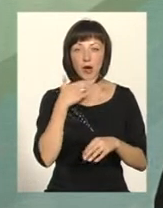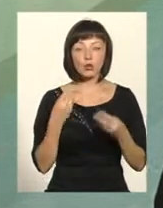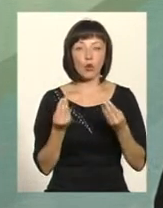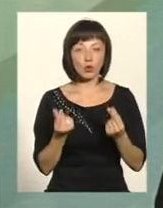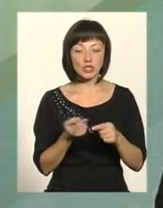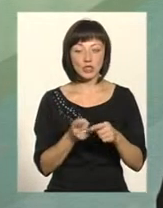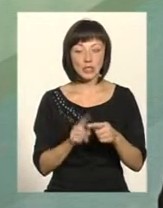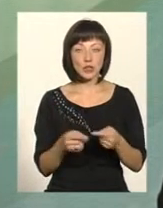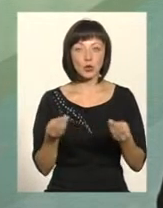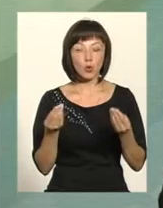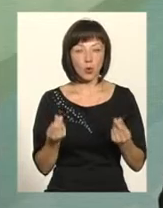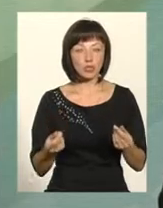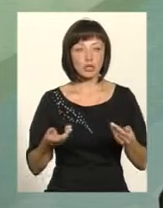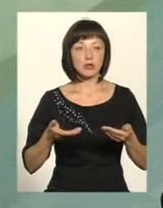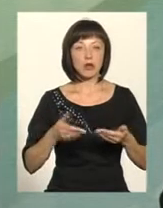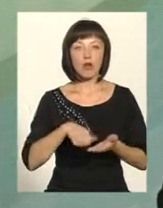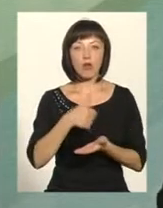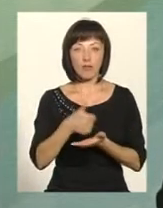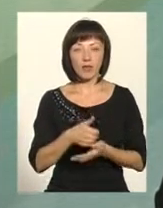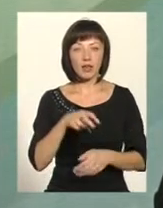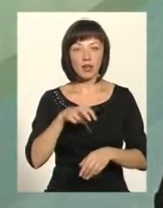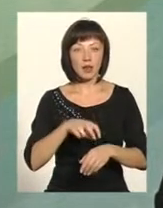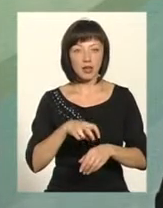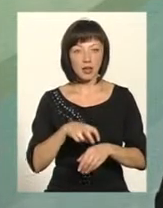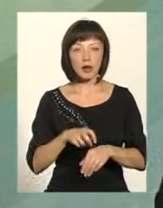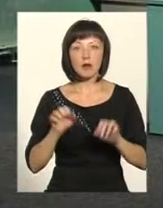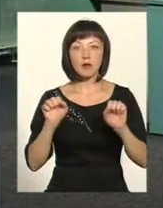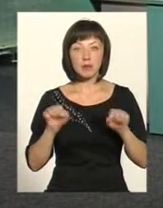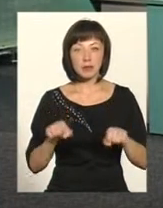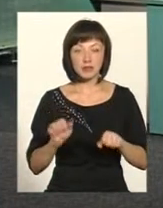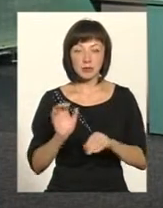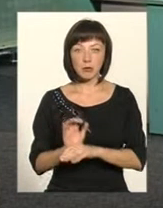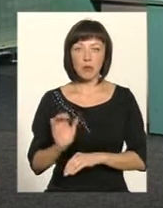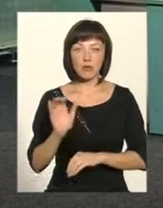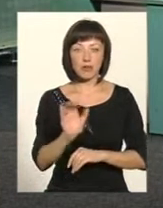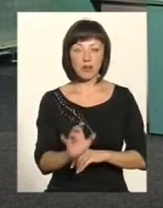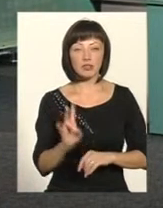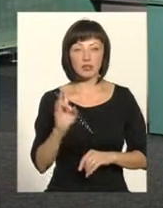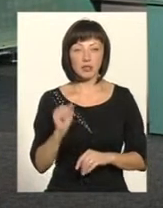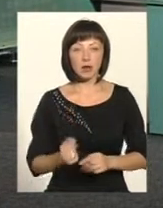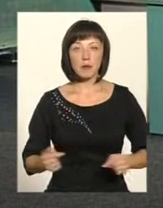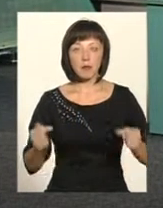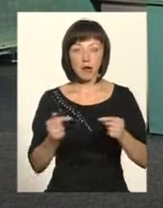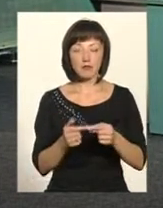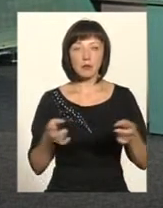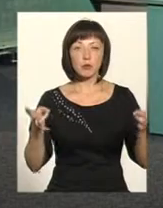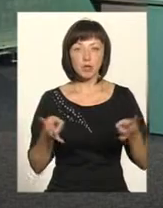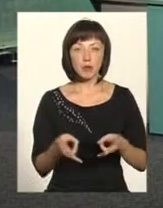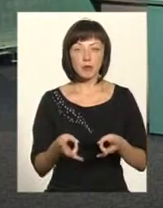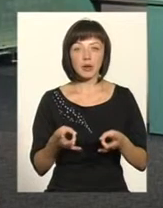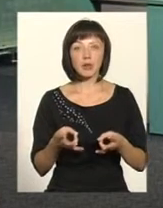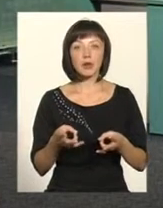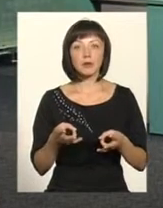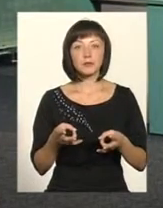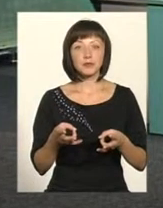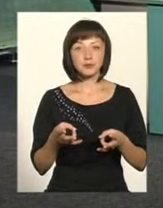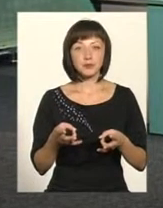І ці кошти головний лікар, як правильно, міг спрямувати на певні якісь потреби, які б були б